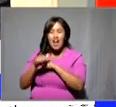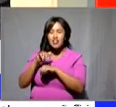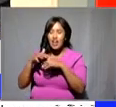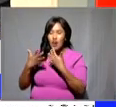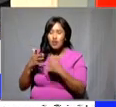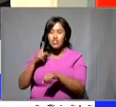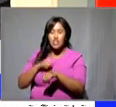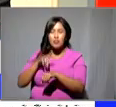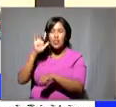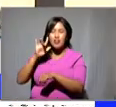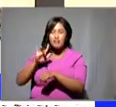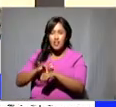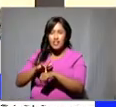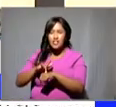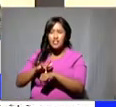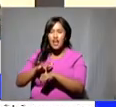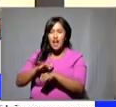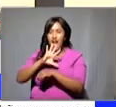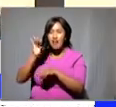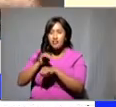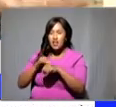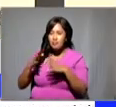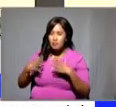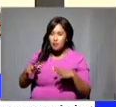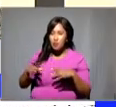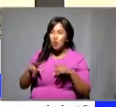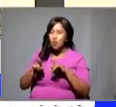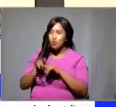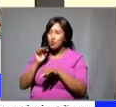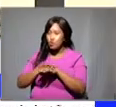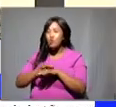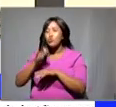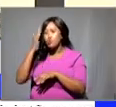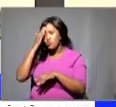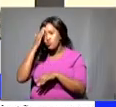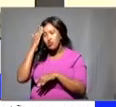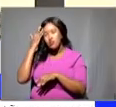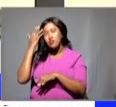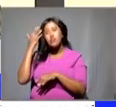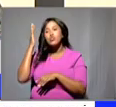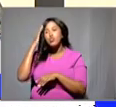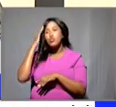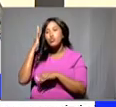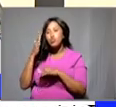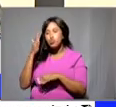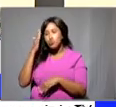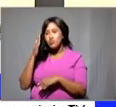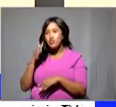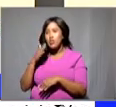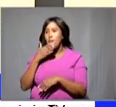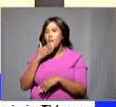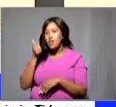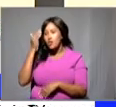tanya uthi wega. Yeah. Na tutirenda kumenya kono ithire tutari turamenya ri. Tutari turakinya ha. Tutari turakinya ha uri nuguo tungienda. No